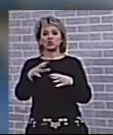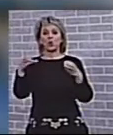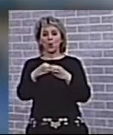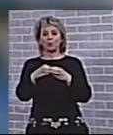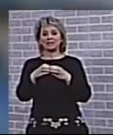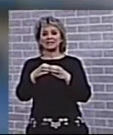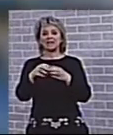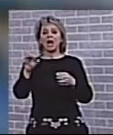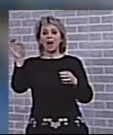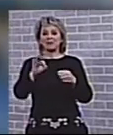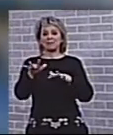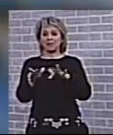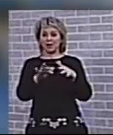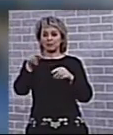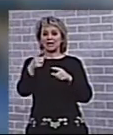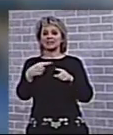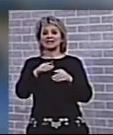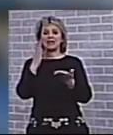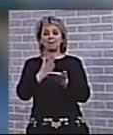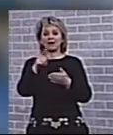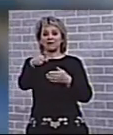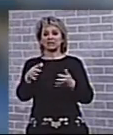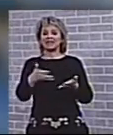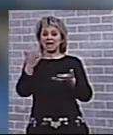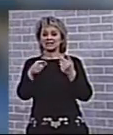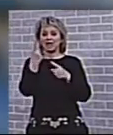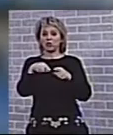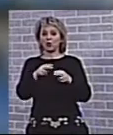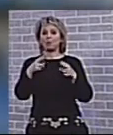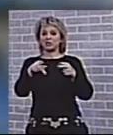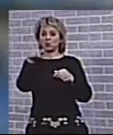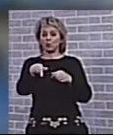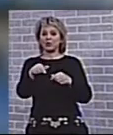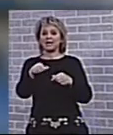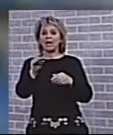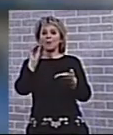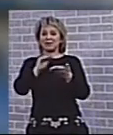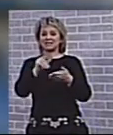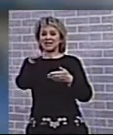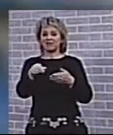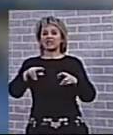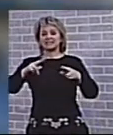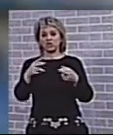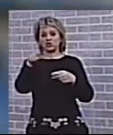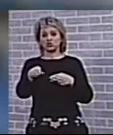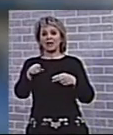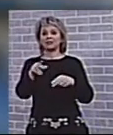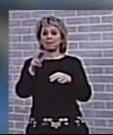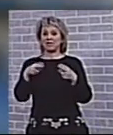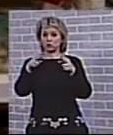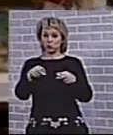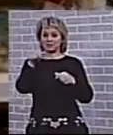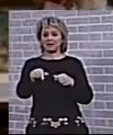комплекс оперативных мероприятий, направленных на раскрытие данного преступления, установление и задержание